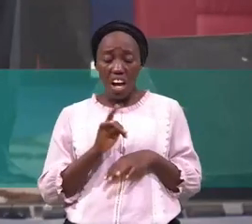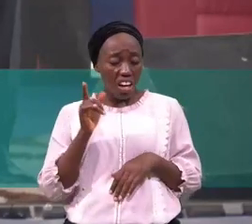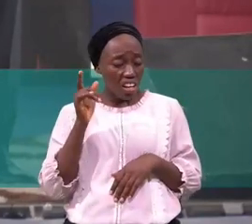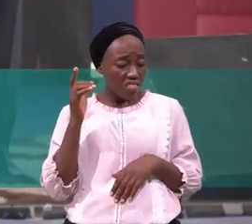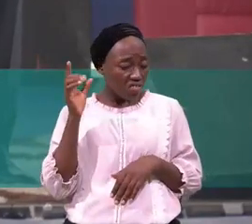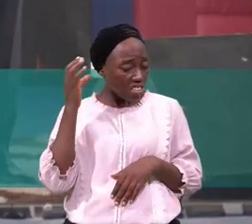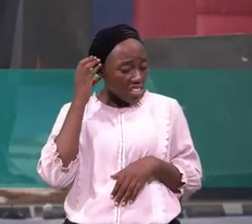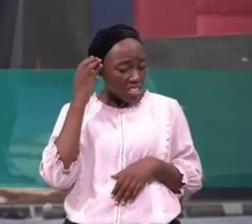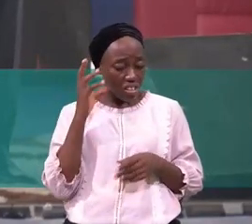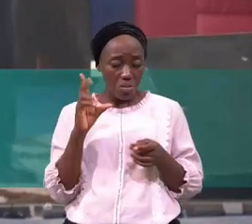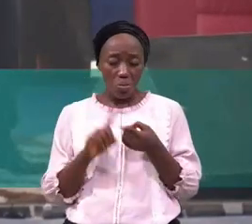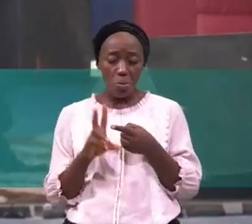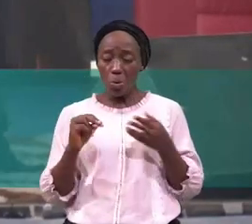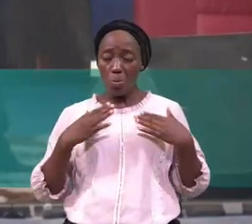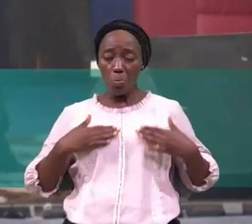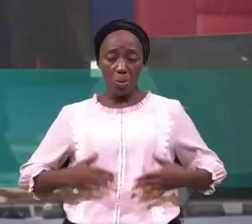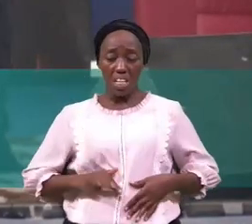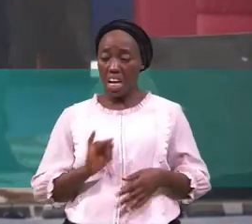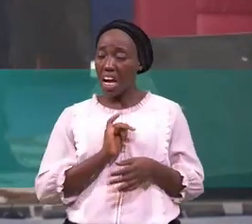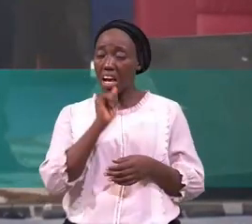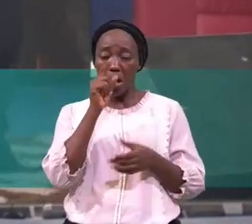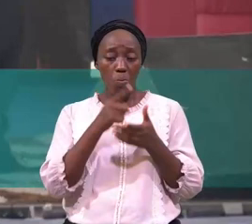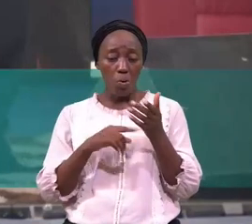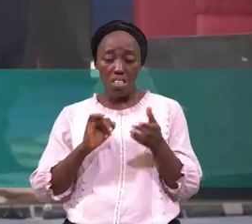Ah, moi, je ne coûte personne, je suis ce que je suis.